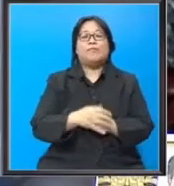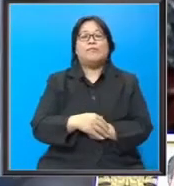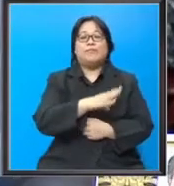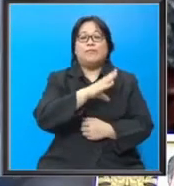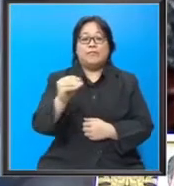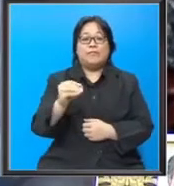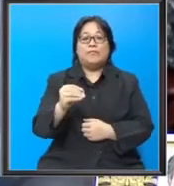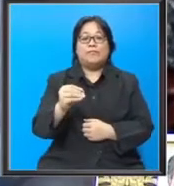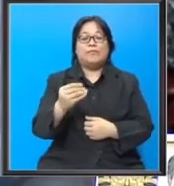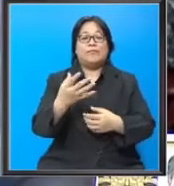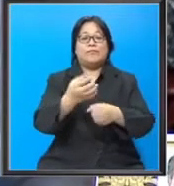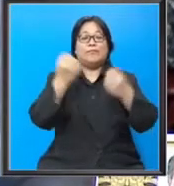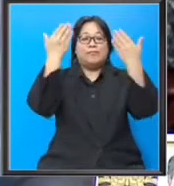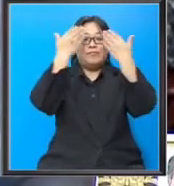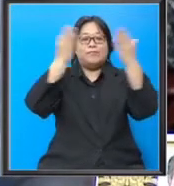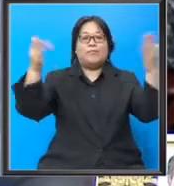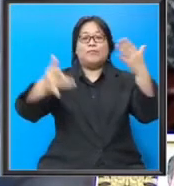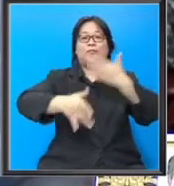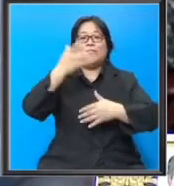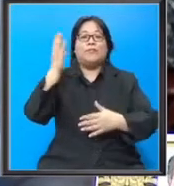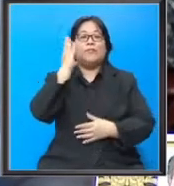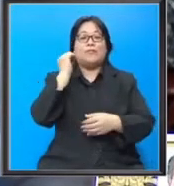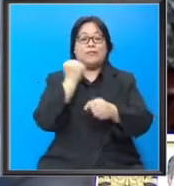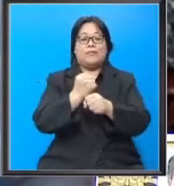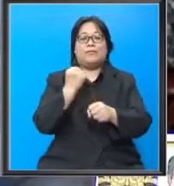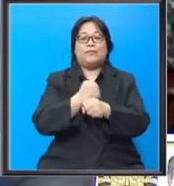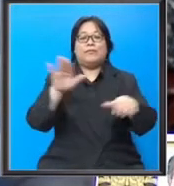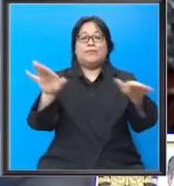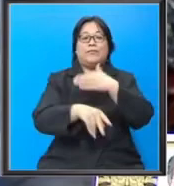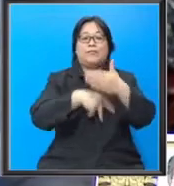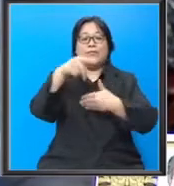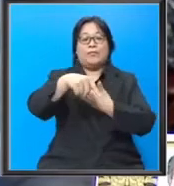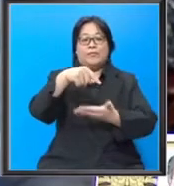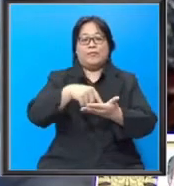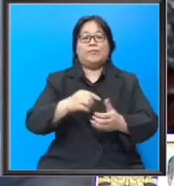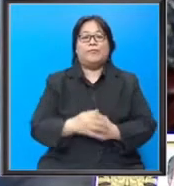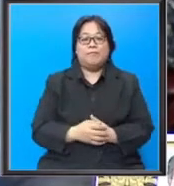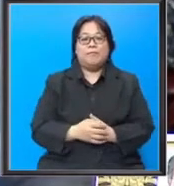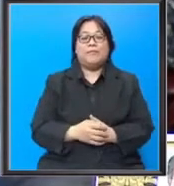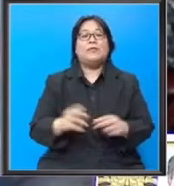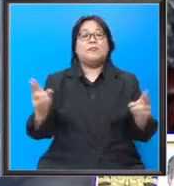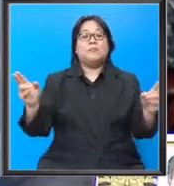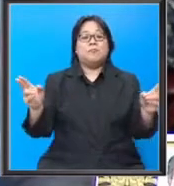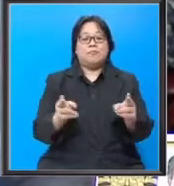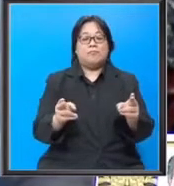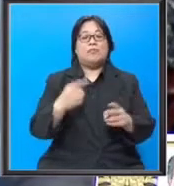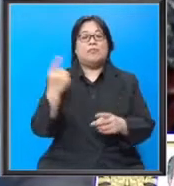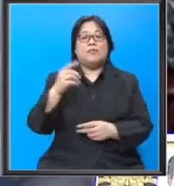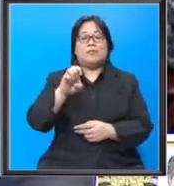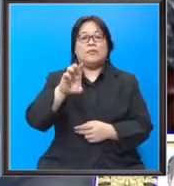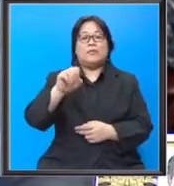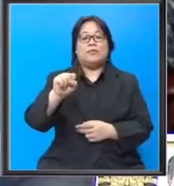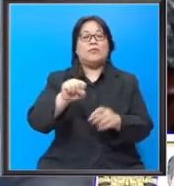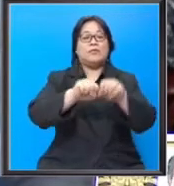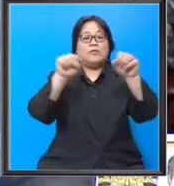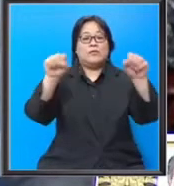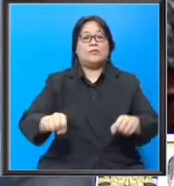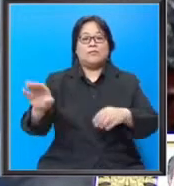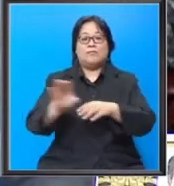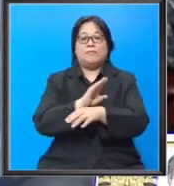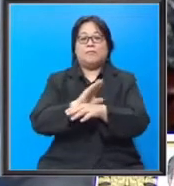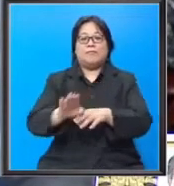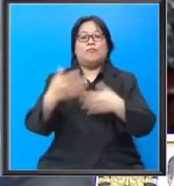serta mendapat pendedahan awal pengalaman bekerja di bawah program ini seringkas suatu ekosistem keusahawanan